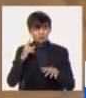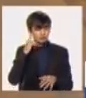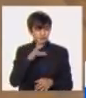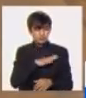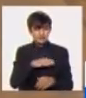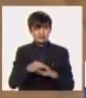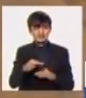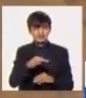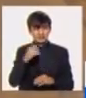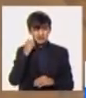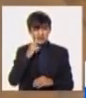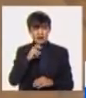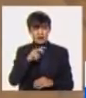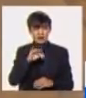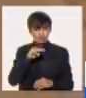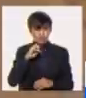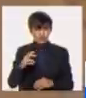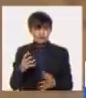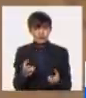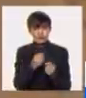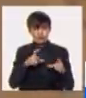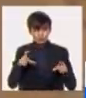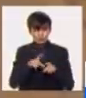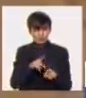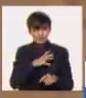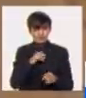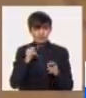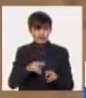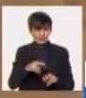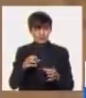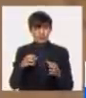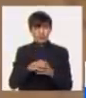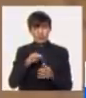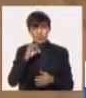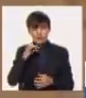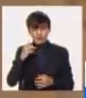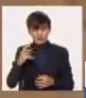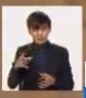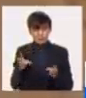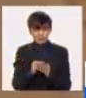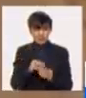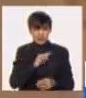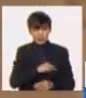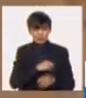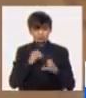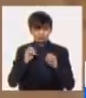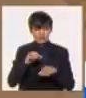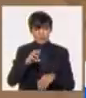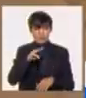населенного пункта Старый Калутон. Спасатели совместно с местными исполнительными органами проводили работы по укладке